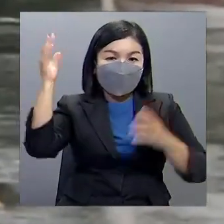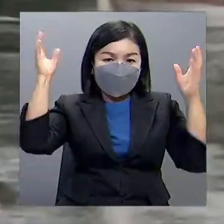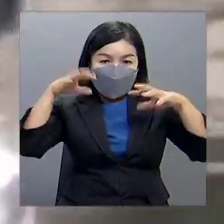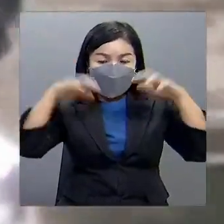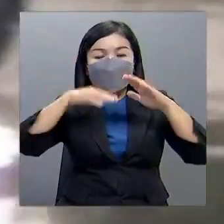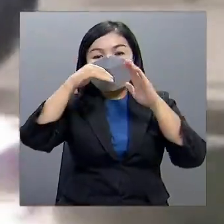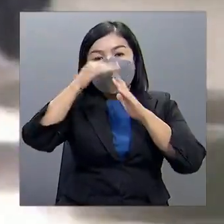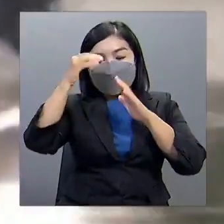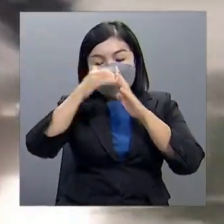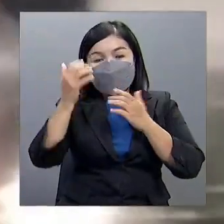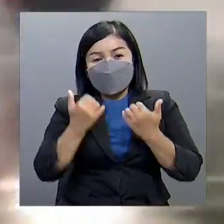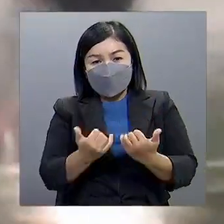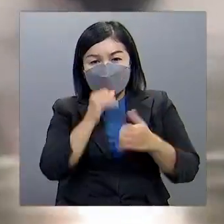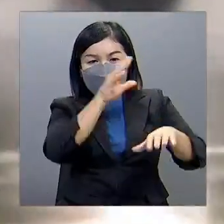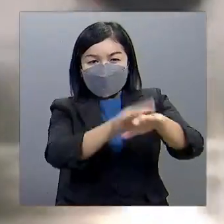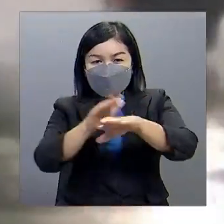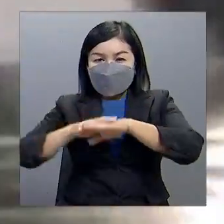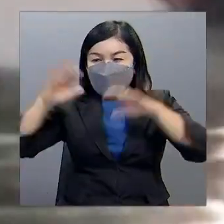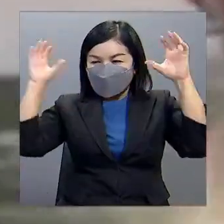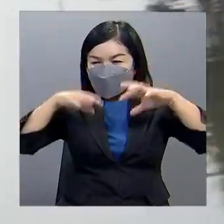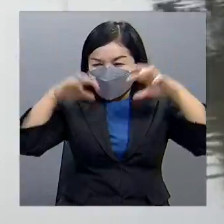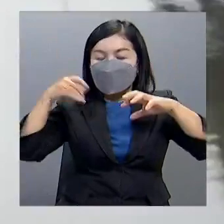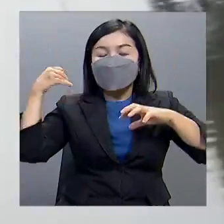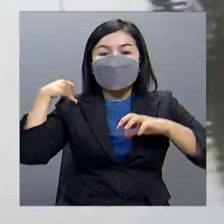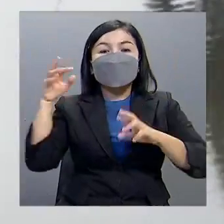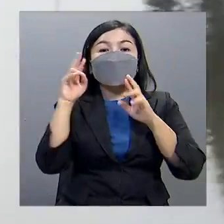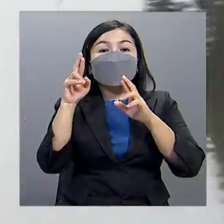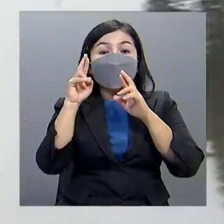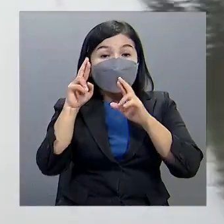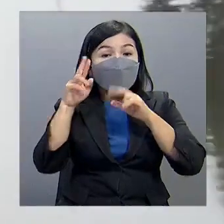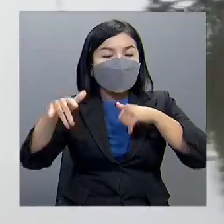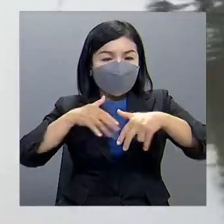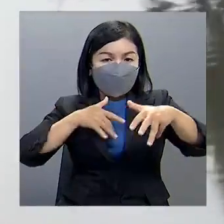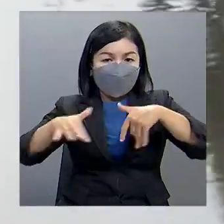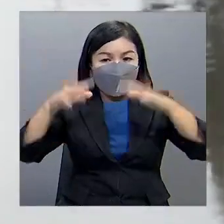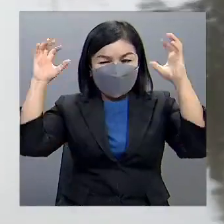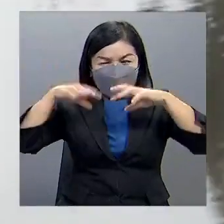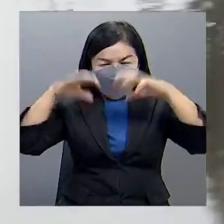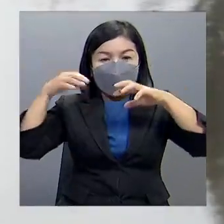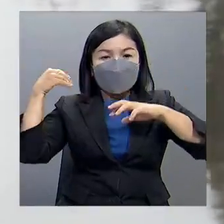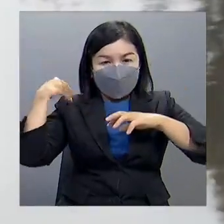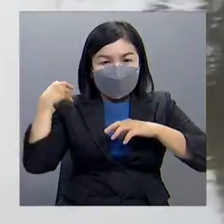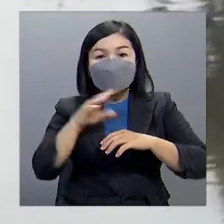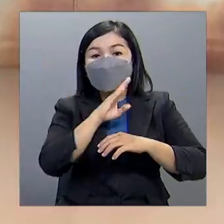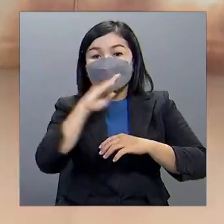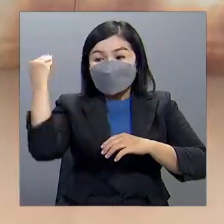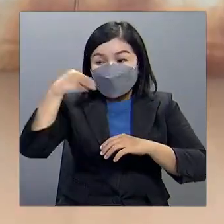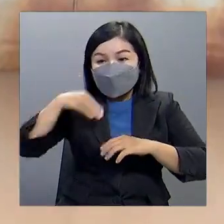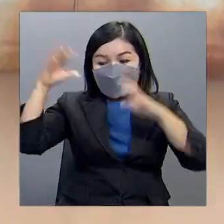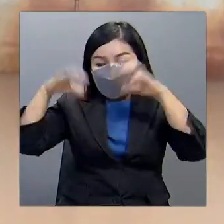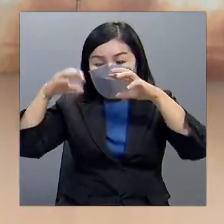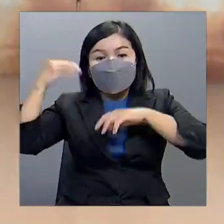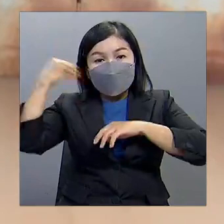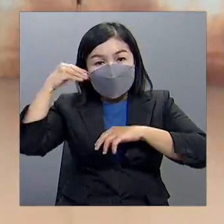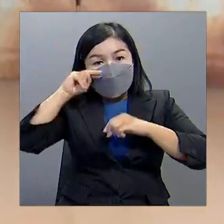ยังคงมีฝนตกหนักบางแห่งก็ขอให้ประชาชนระวังอันตรายจากคนที่ตกหนักและฝนที่ตกสะสมด้วยอาจทำให้เกิดน้ำท่วม